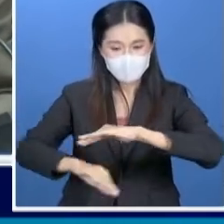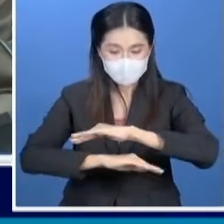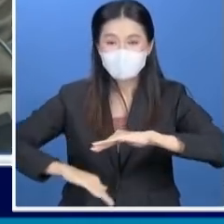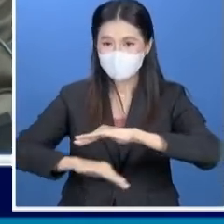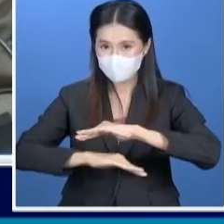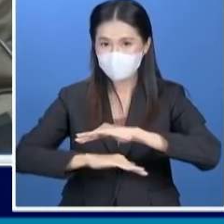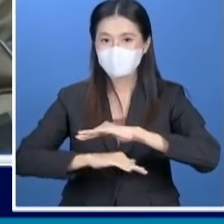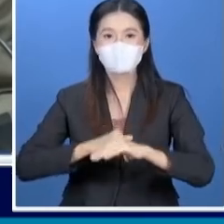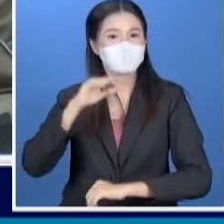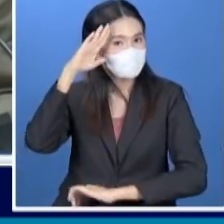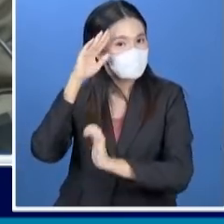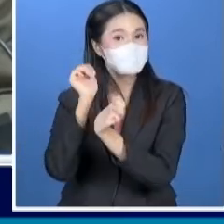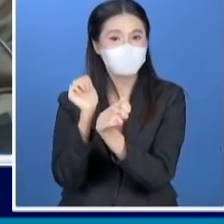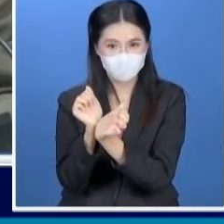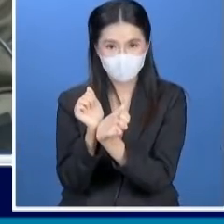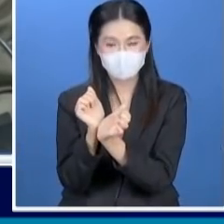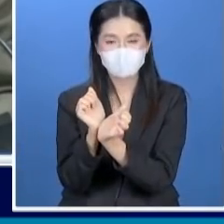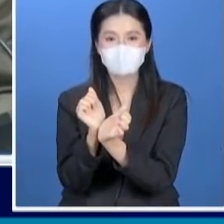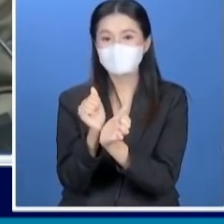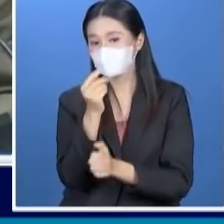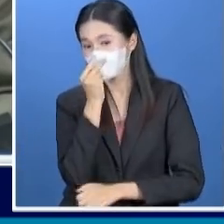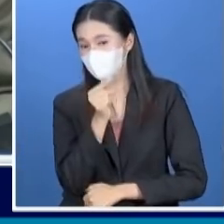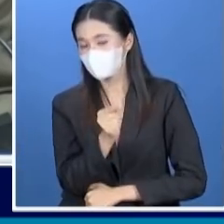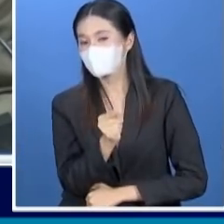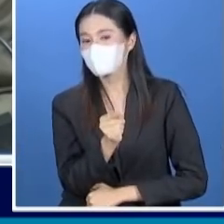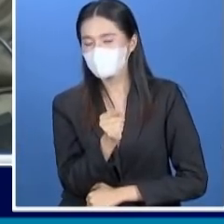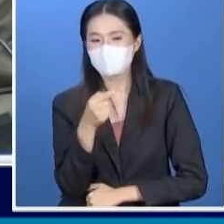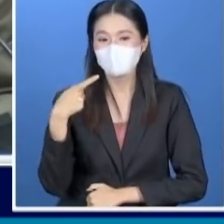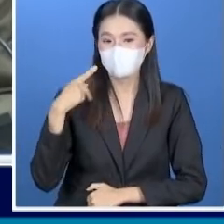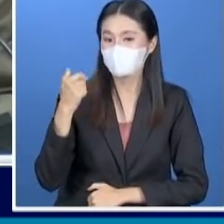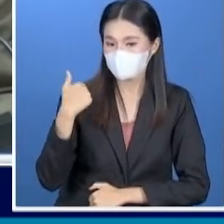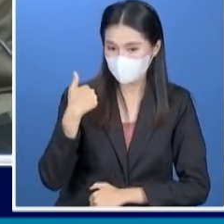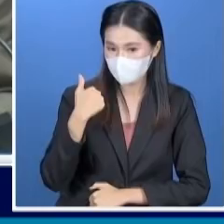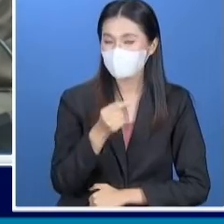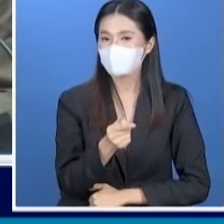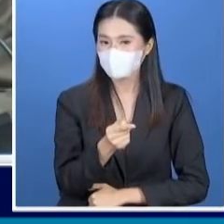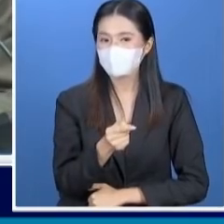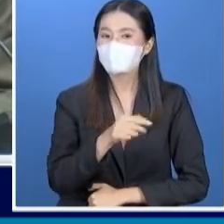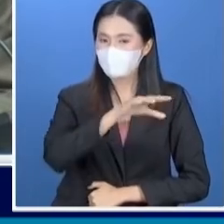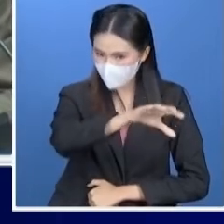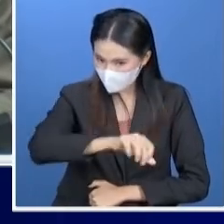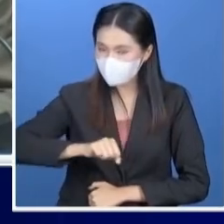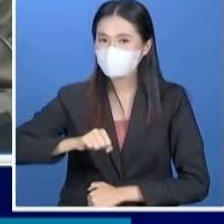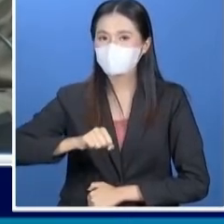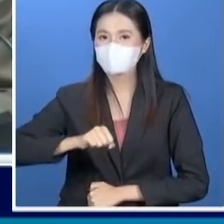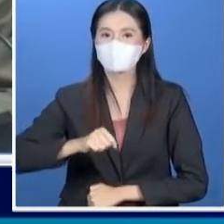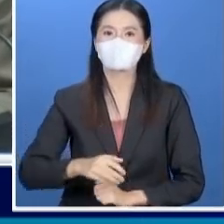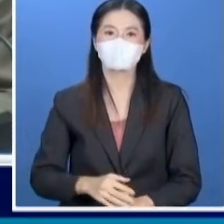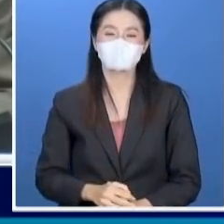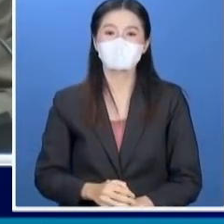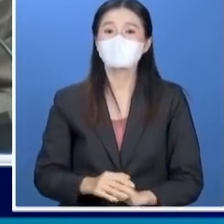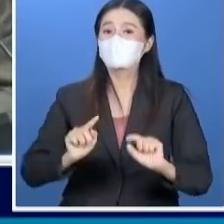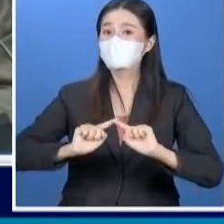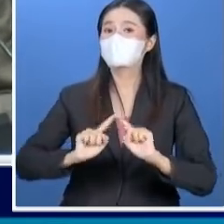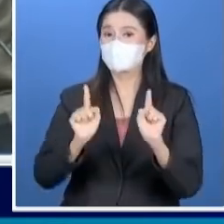ครับพนักงานสอบสวนเมื่อเห็นว่าเป็นประโยชน์นะก็จะนำเข้าสำนวนนะครับแ